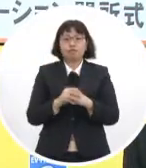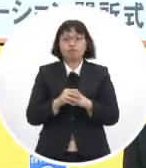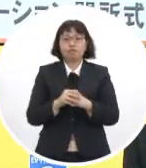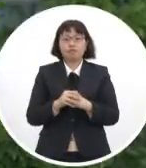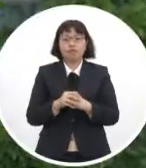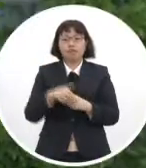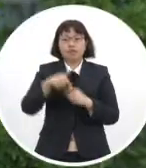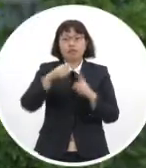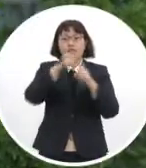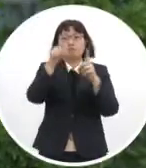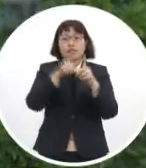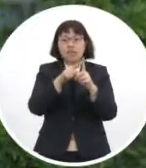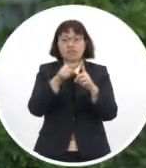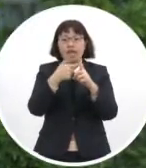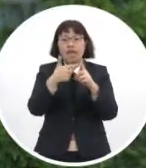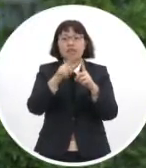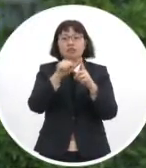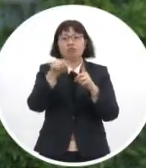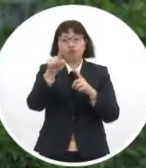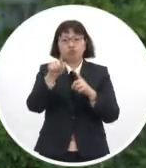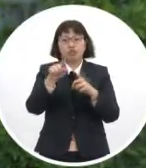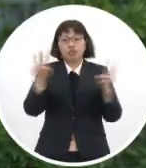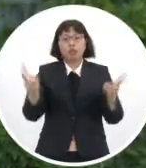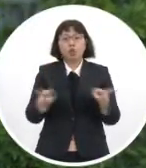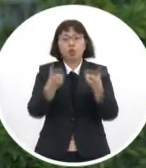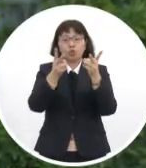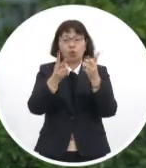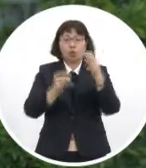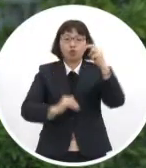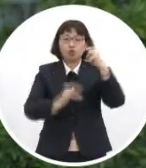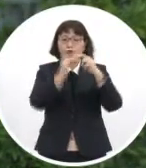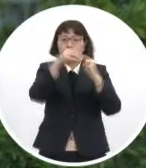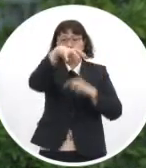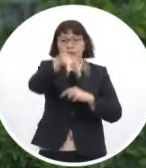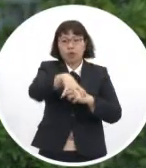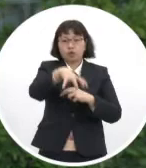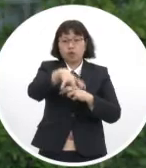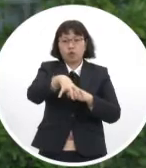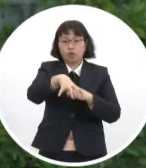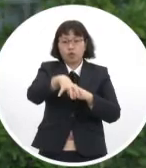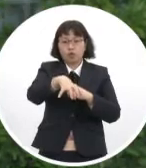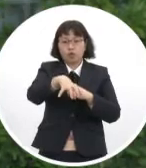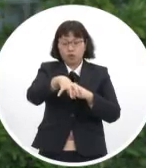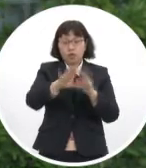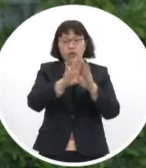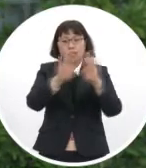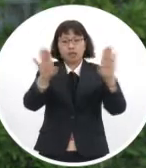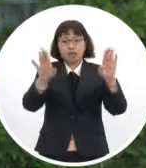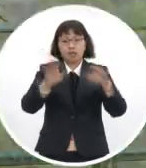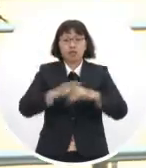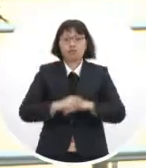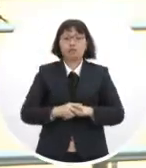車 PHV 用の充電ステーションを整備し、利用を開始しました。